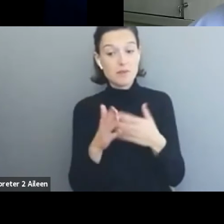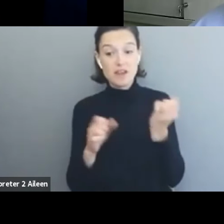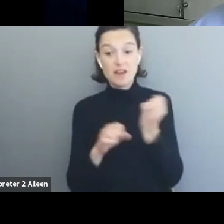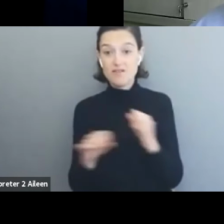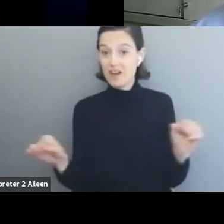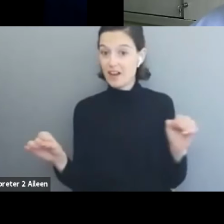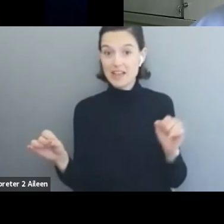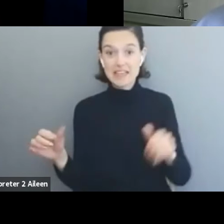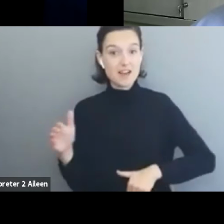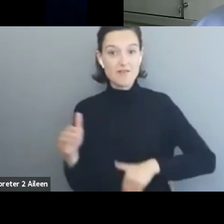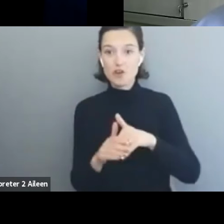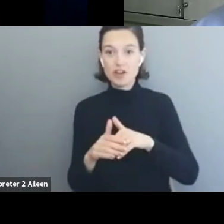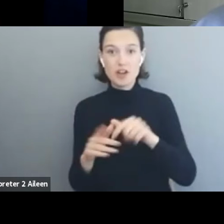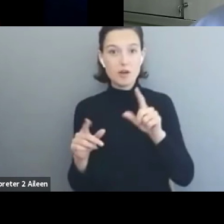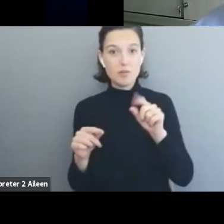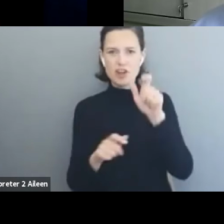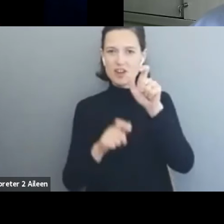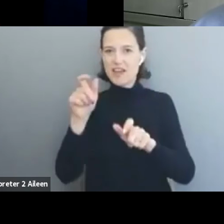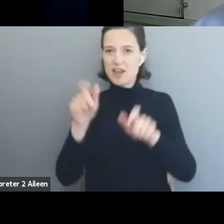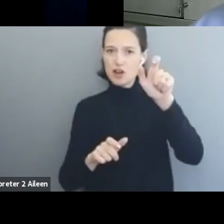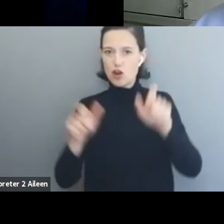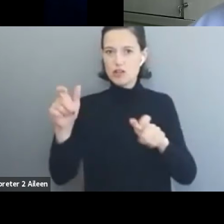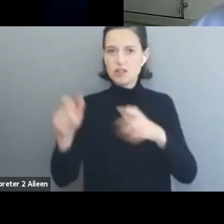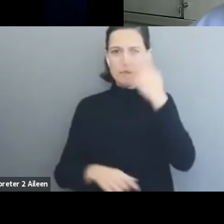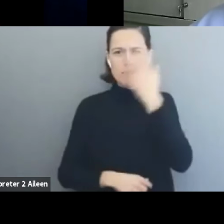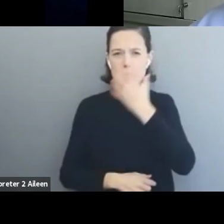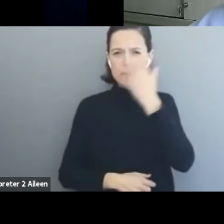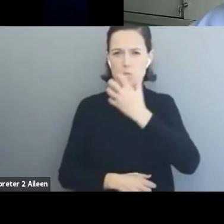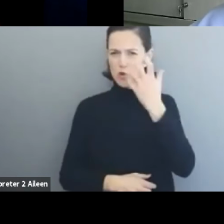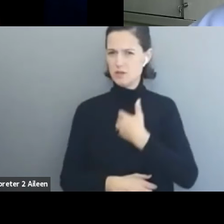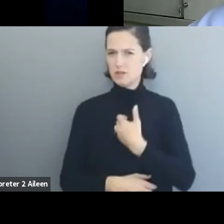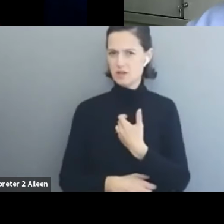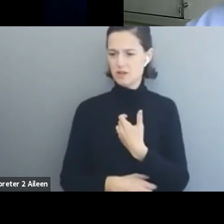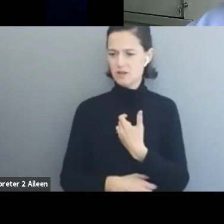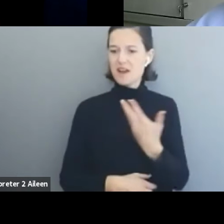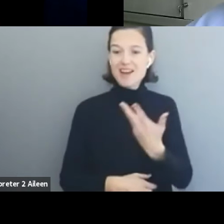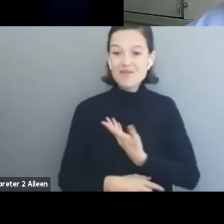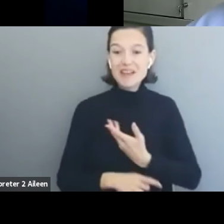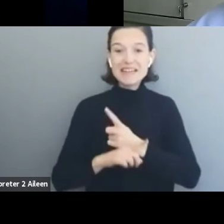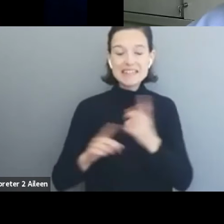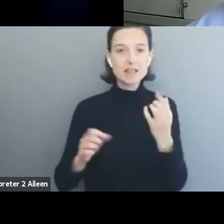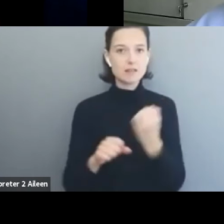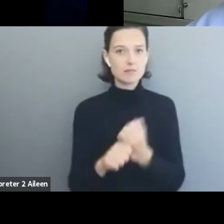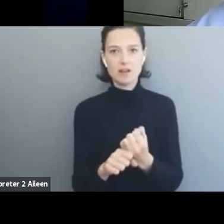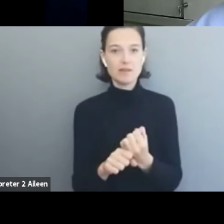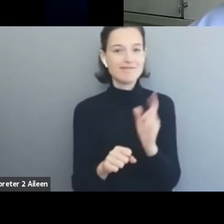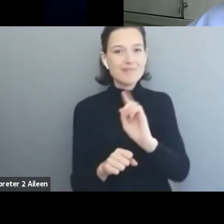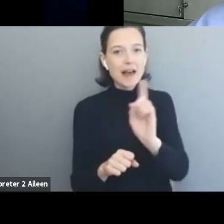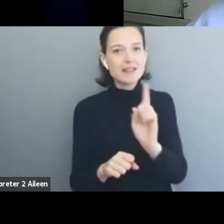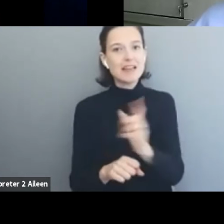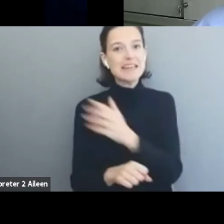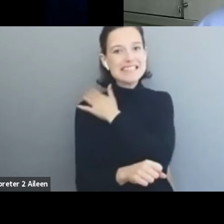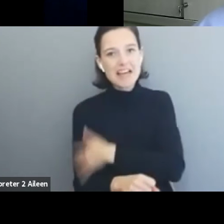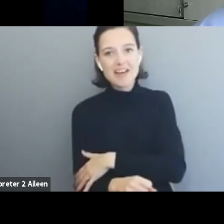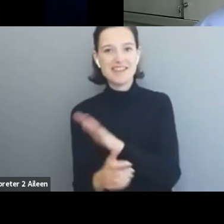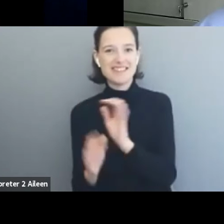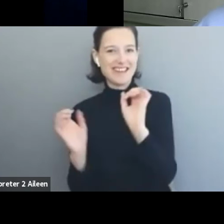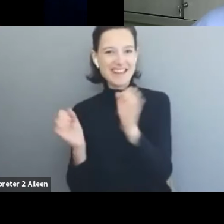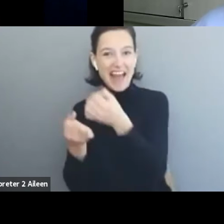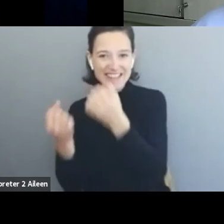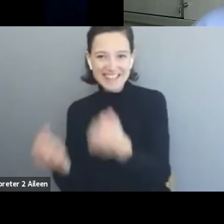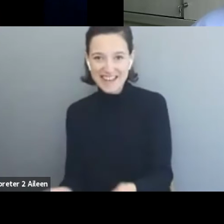heißt das nicht, dass die Leute so böse sind, dass sie ganz einfach das nicht machen wollen, sondern sie können es teilweise nicht und sie wissen es